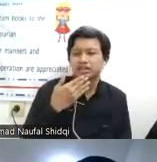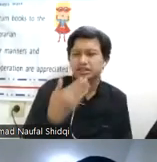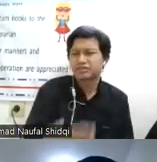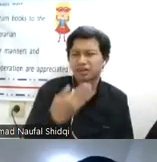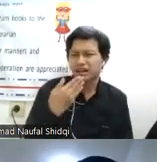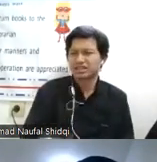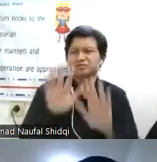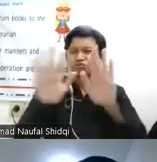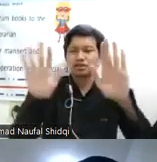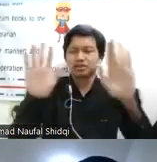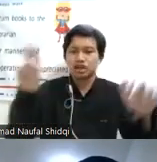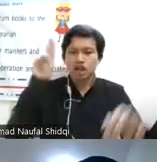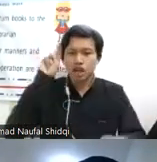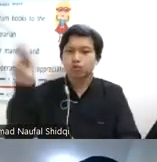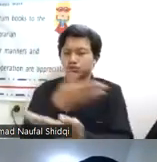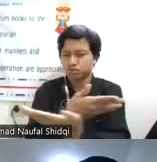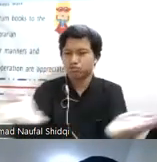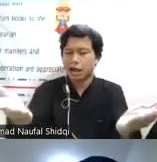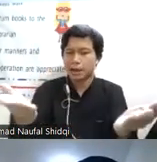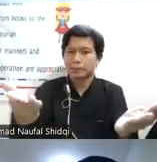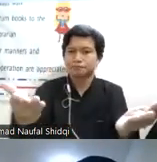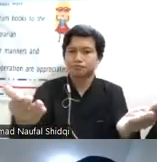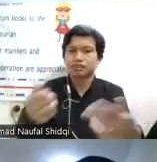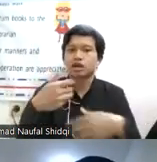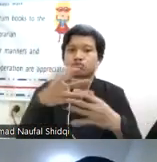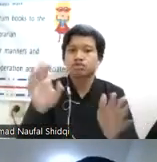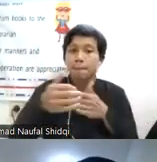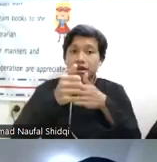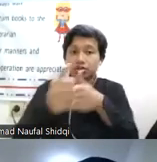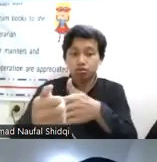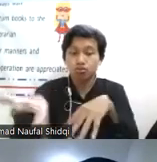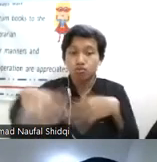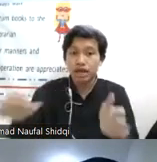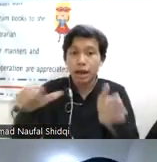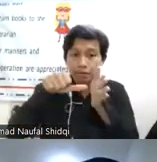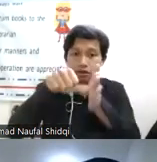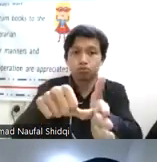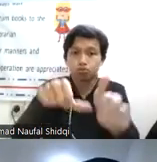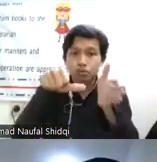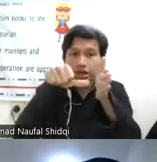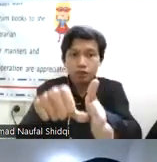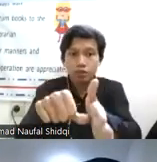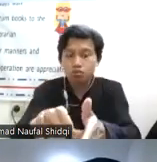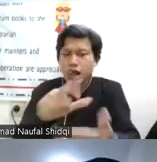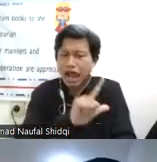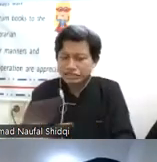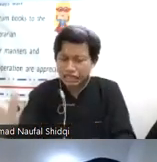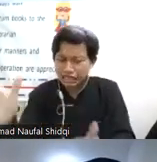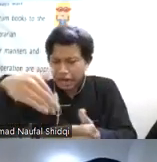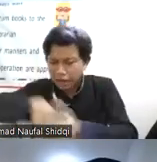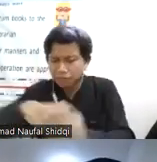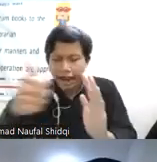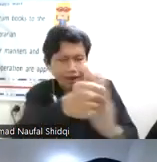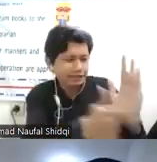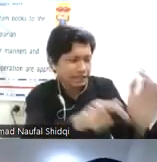banyak kepada seluruh pihak yang berturut melancarkan kegiatan webinar ini